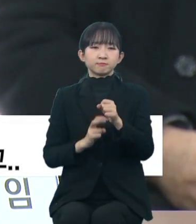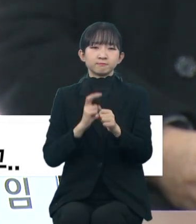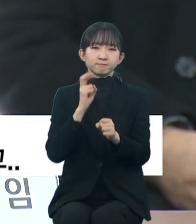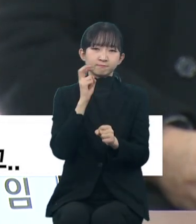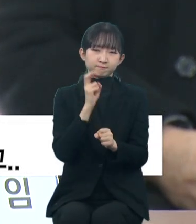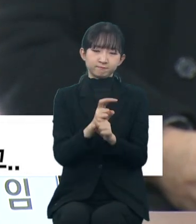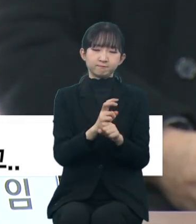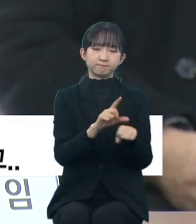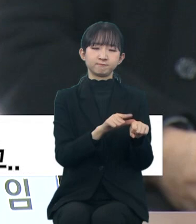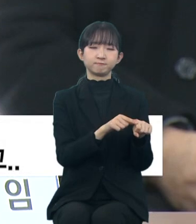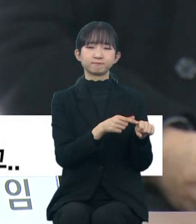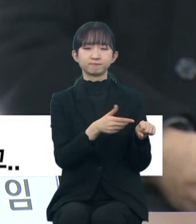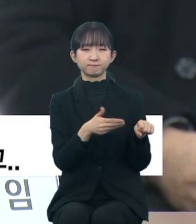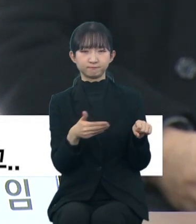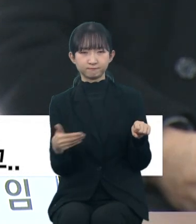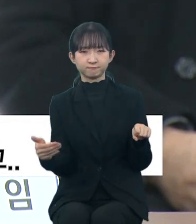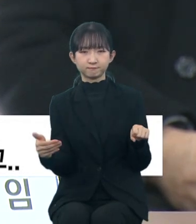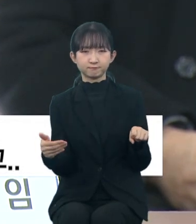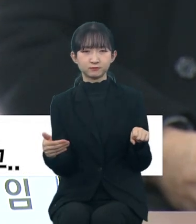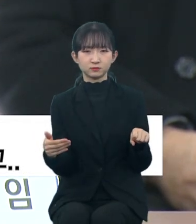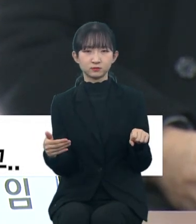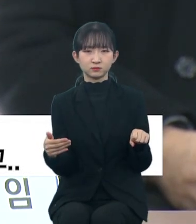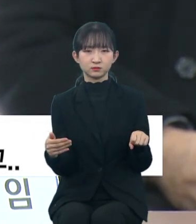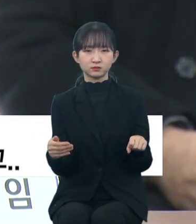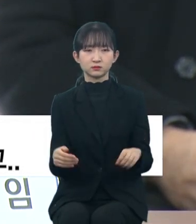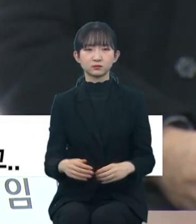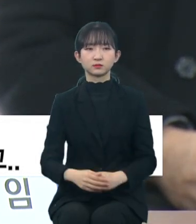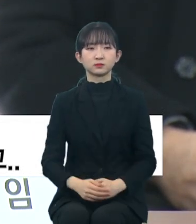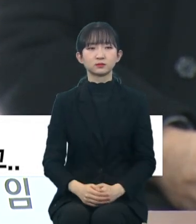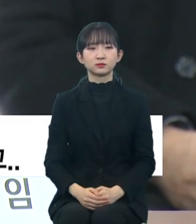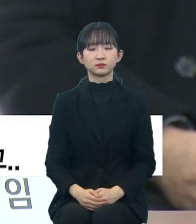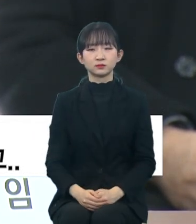벌써 20년 동안 합병이나